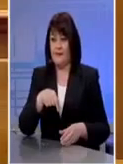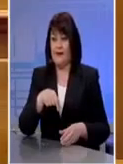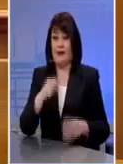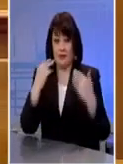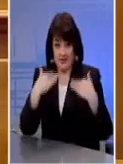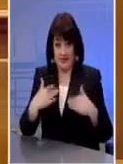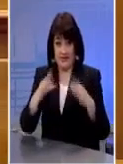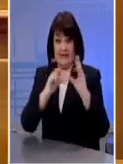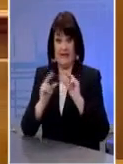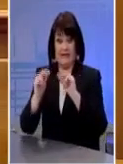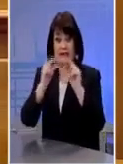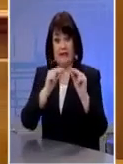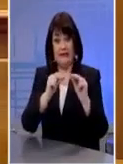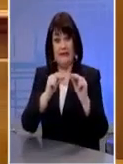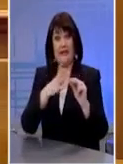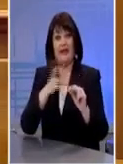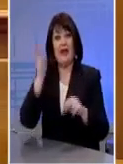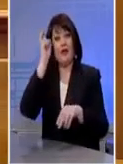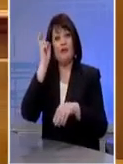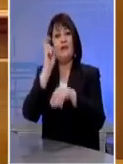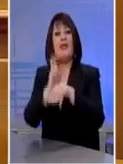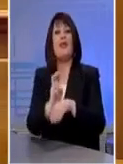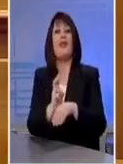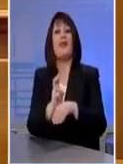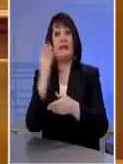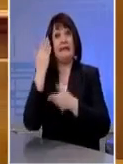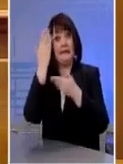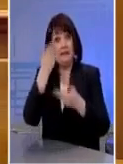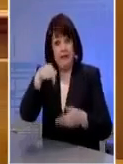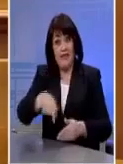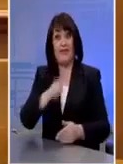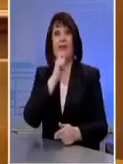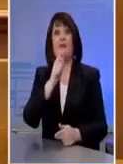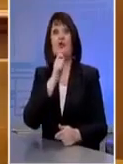συνεδρίαση της Βουλής, την οποία εγώ θέλω να την αφιερώσω σε δύο δημοσιογράφους.